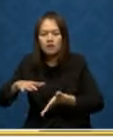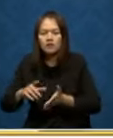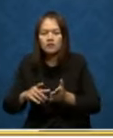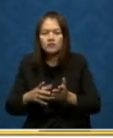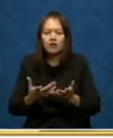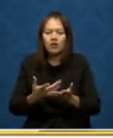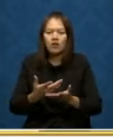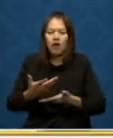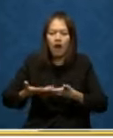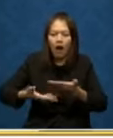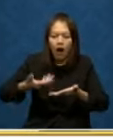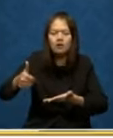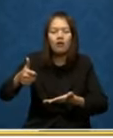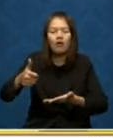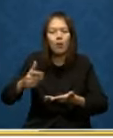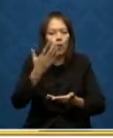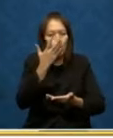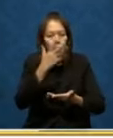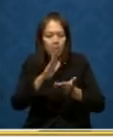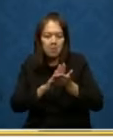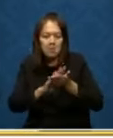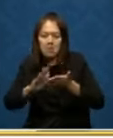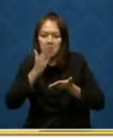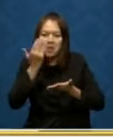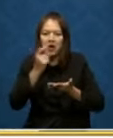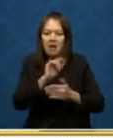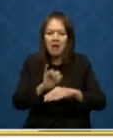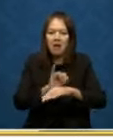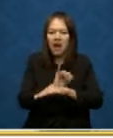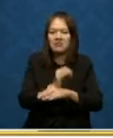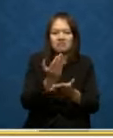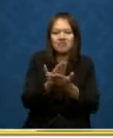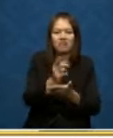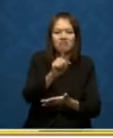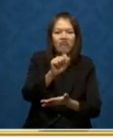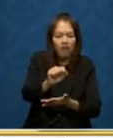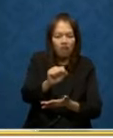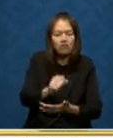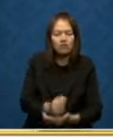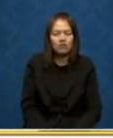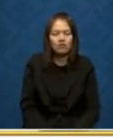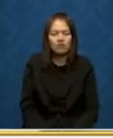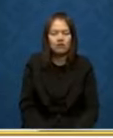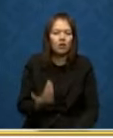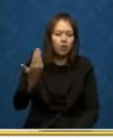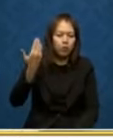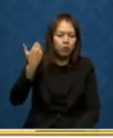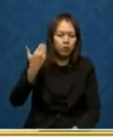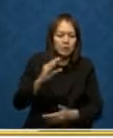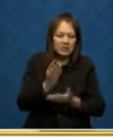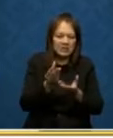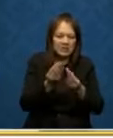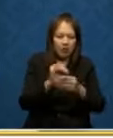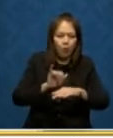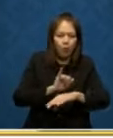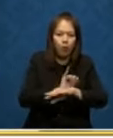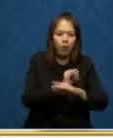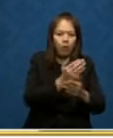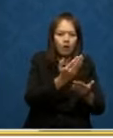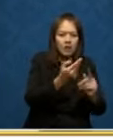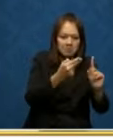ปริมาณของไม้เนี่ยสวยงามไล่เป็นแสนครับท่านประธานครับเพราะฉะนั้นเป็นแสนเนี่ยเมื่อก่อนราคาที่ดินไร่หลักหมื่น